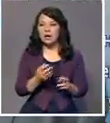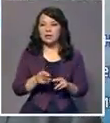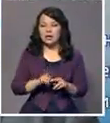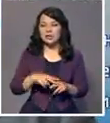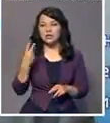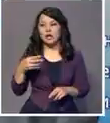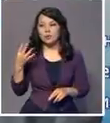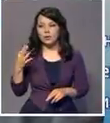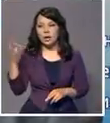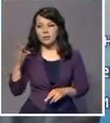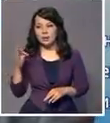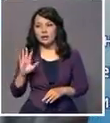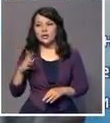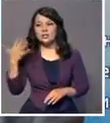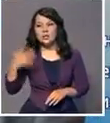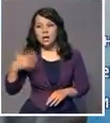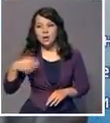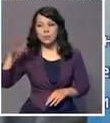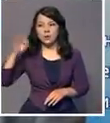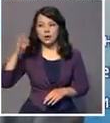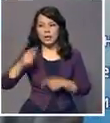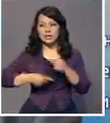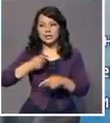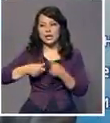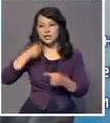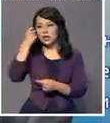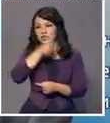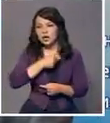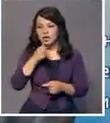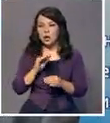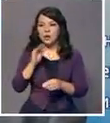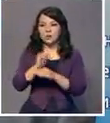24% емес, келесі жылы 50%-ға дейін біз көбейтуіміз керек.